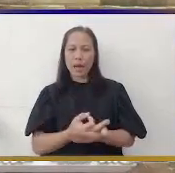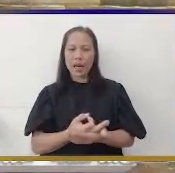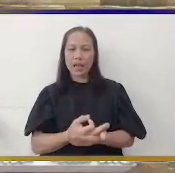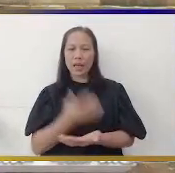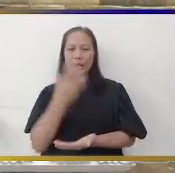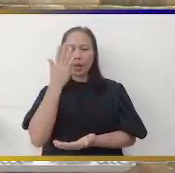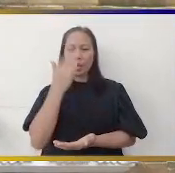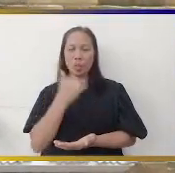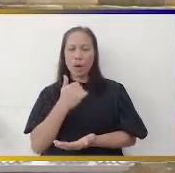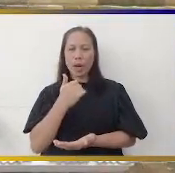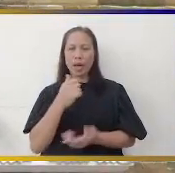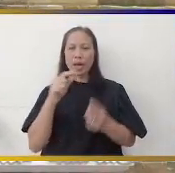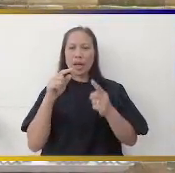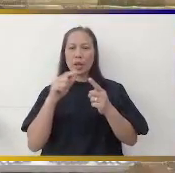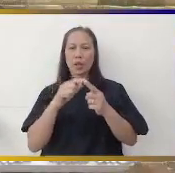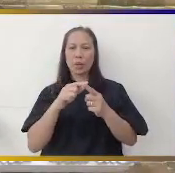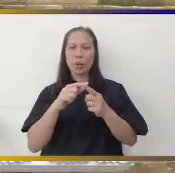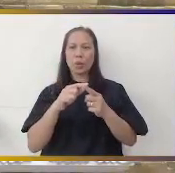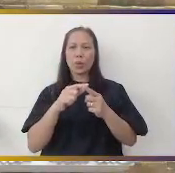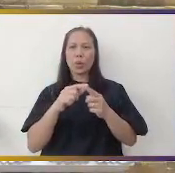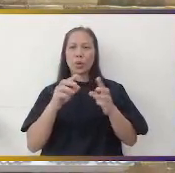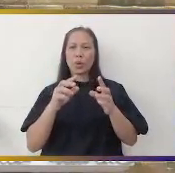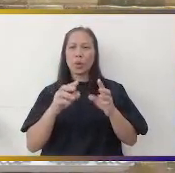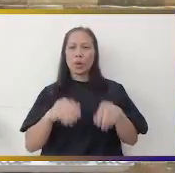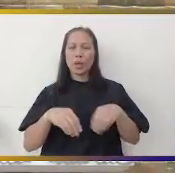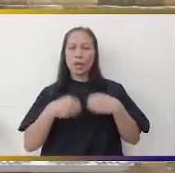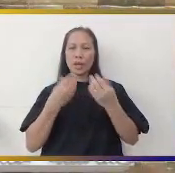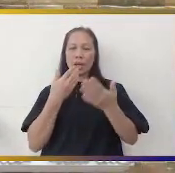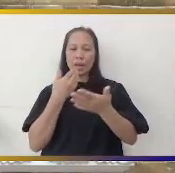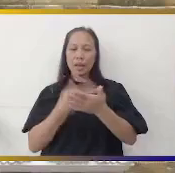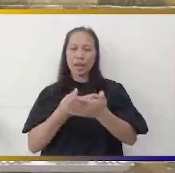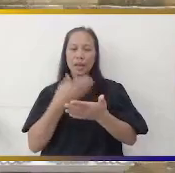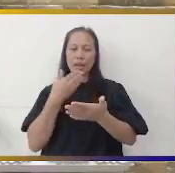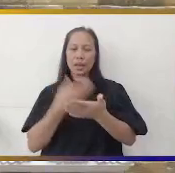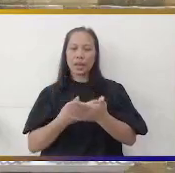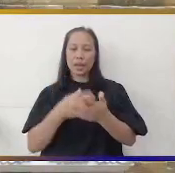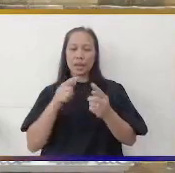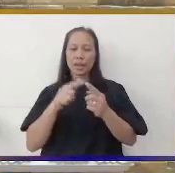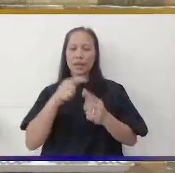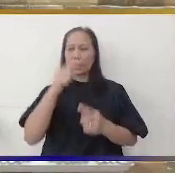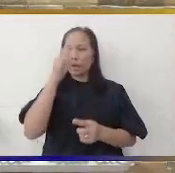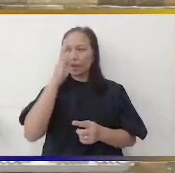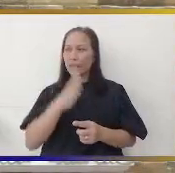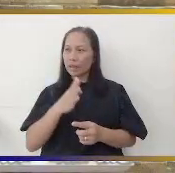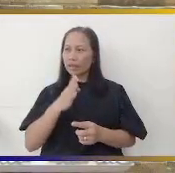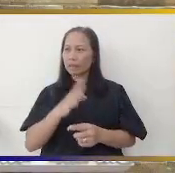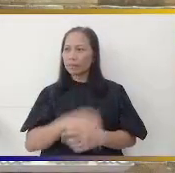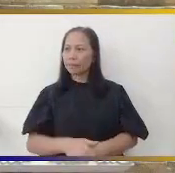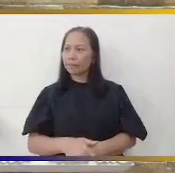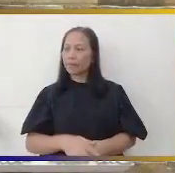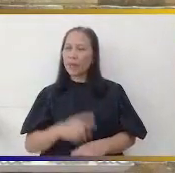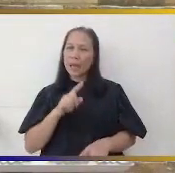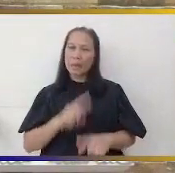sa Diyos akala natin minsan bag nauunawaan din natin yung tao because